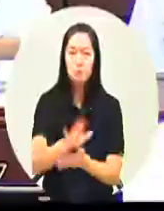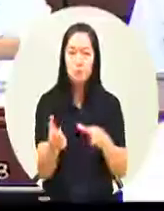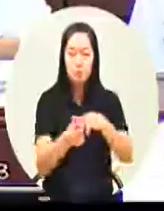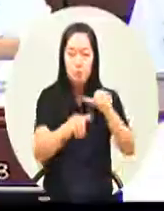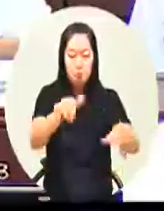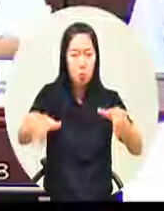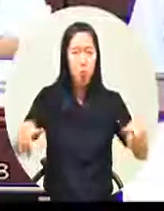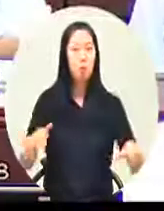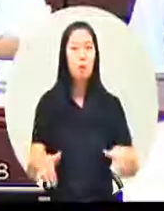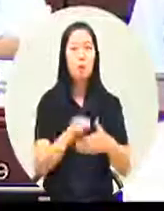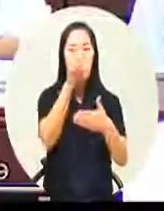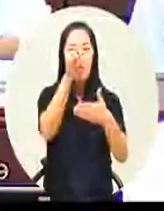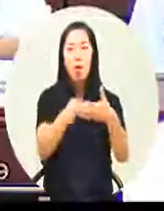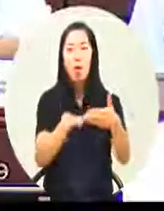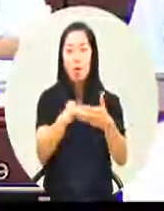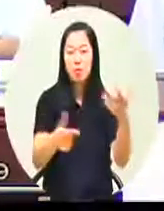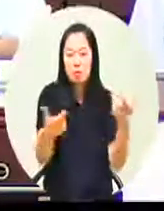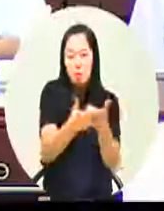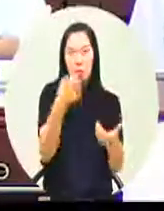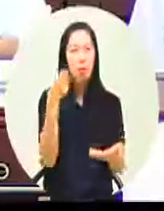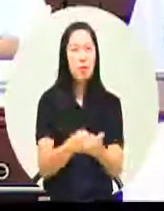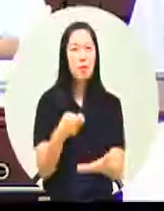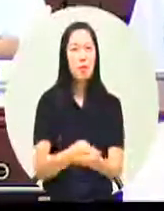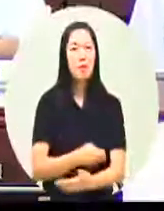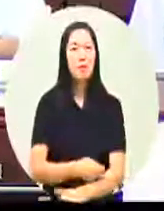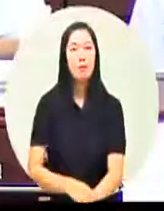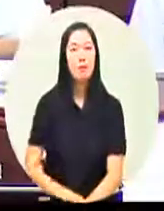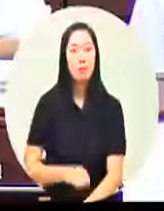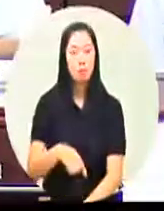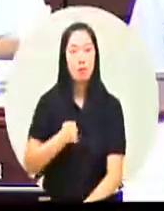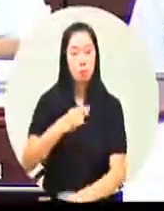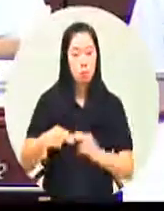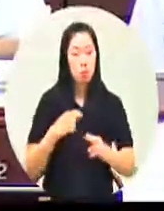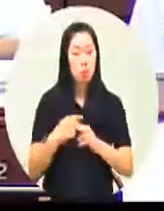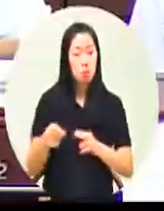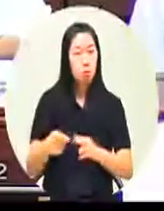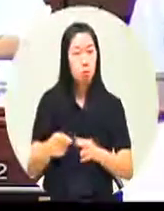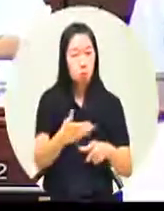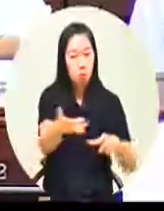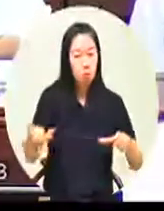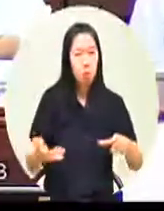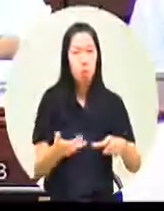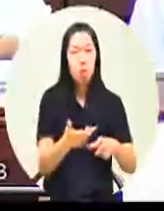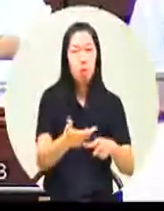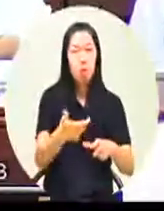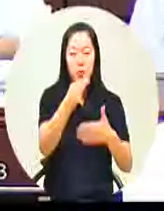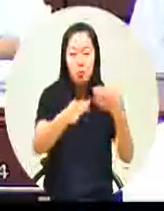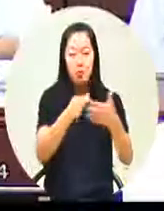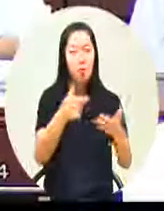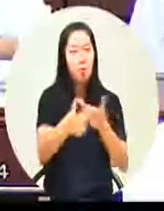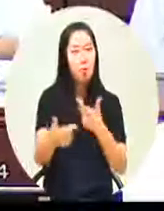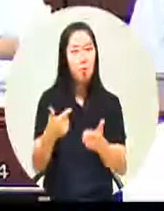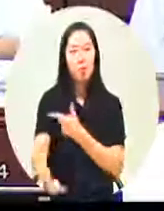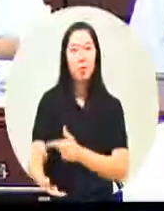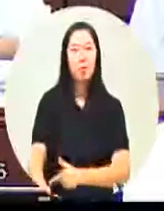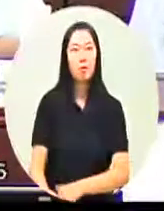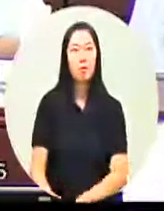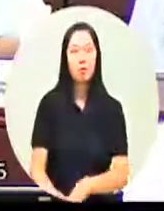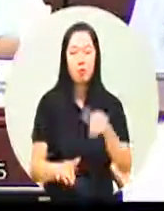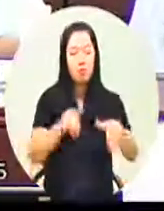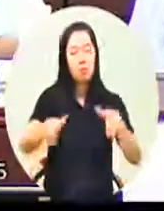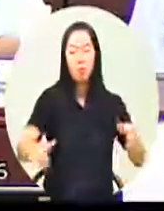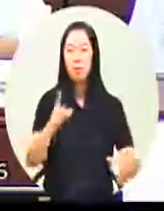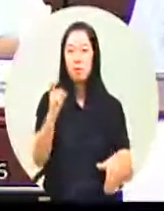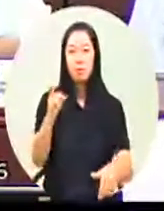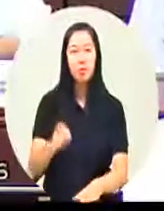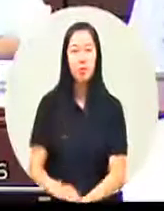它的门槛，所以我相信我们这个湖如果要举行公投，它那个门槛是不符合的，所以是没有办法举行公投，它的议